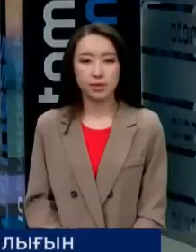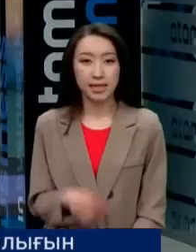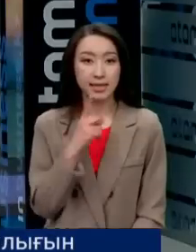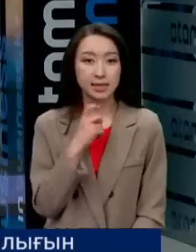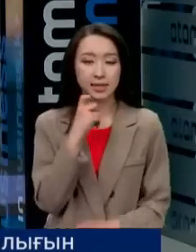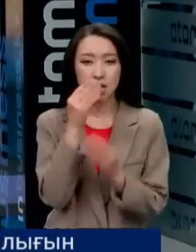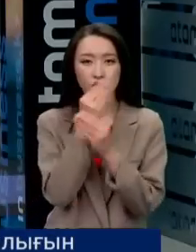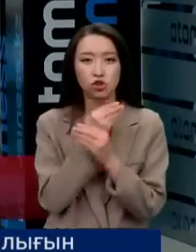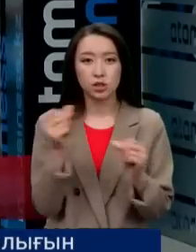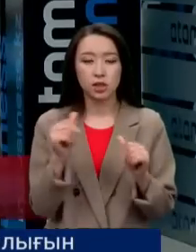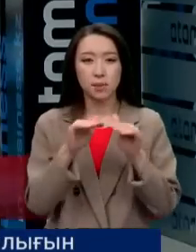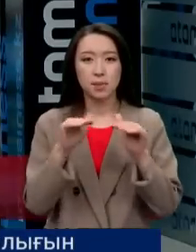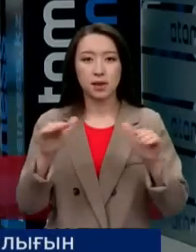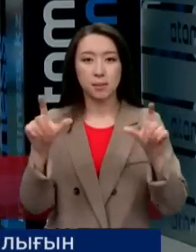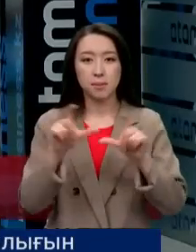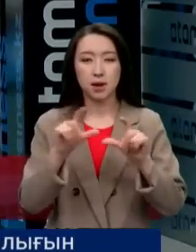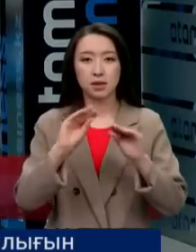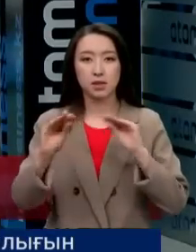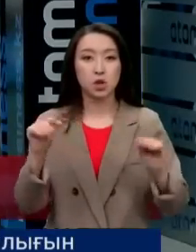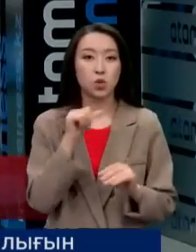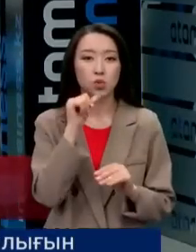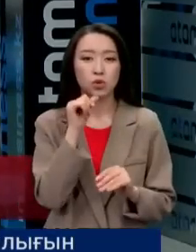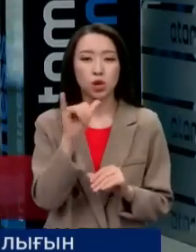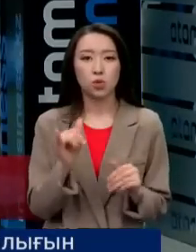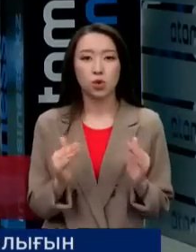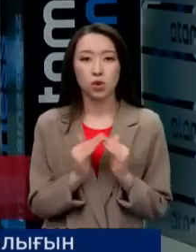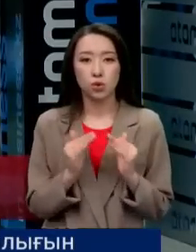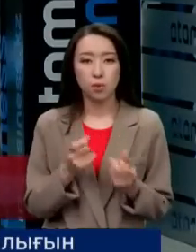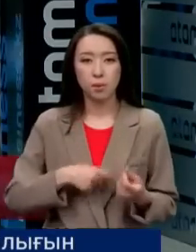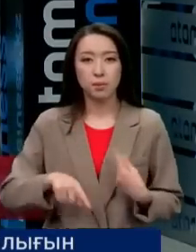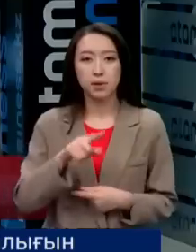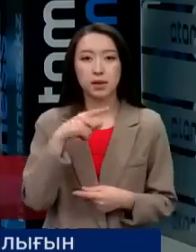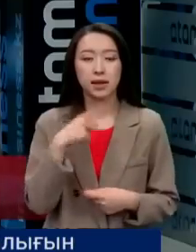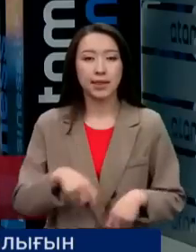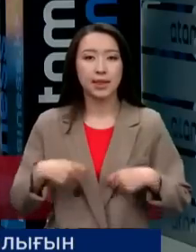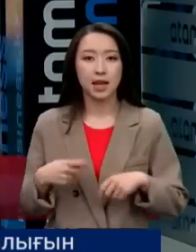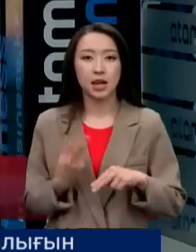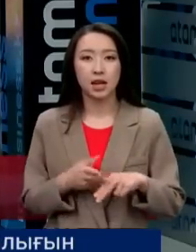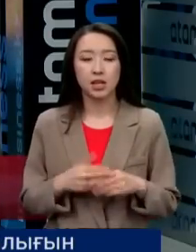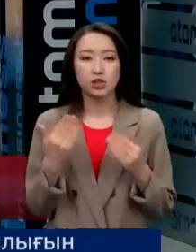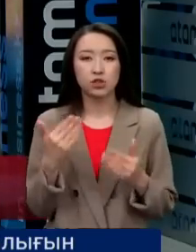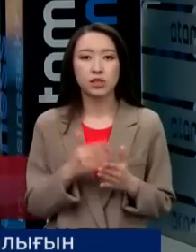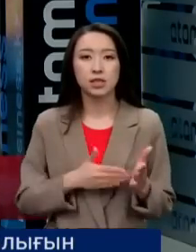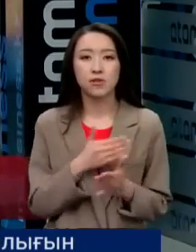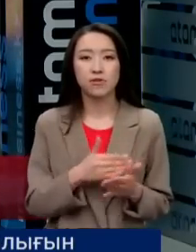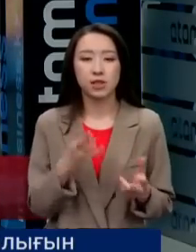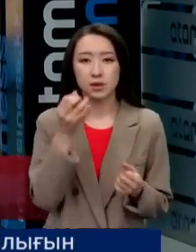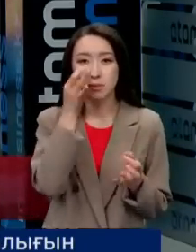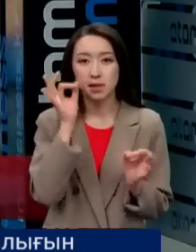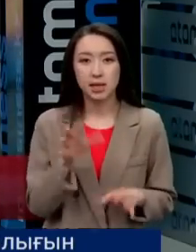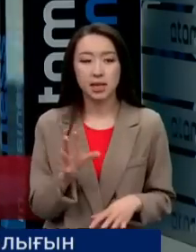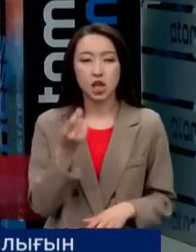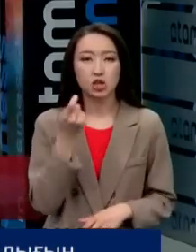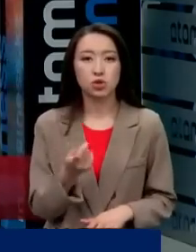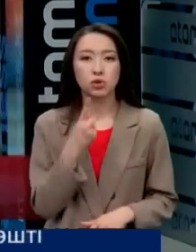Сахар исчезает с прилавков кустанайских магазинов у дома. Предприниматели говорят, что и торговать этим продуктом сейчас совсем не сладко. Дешевый